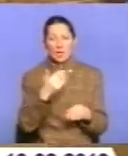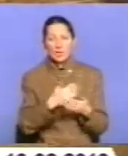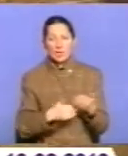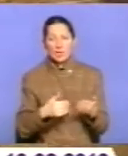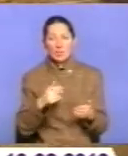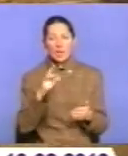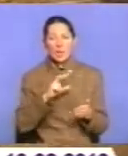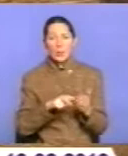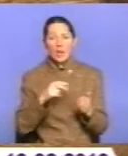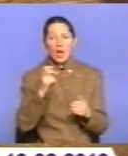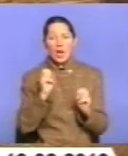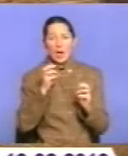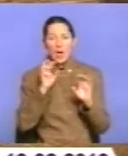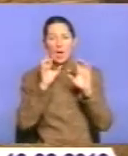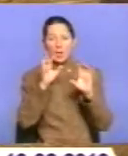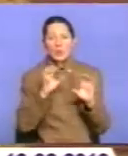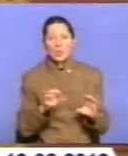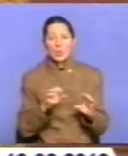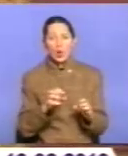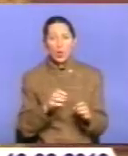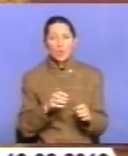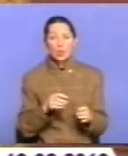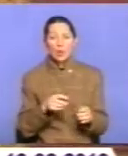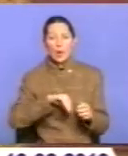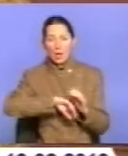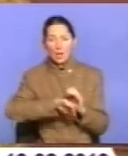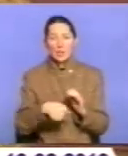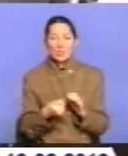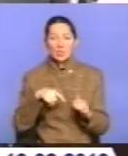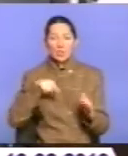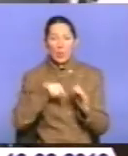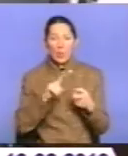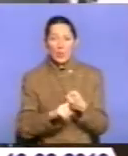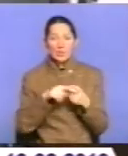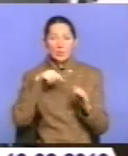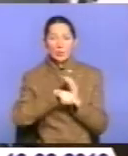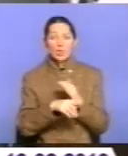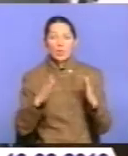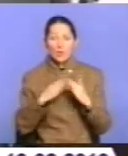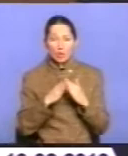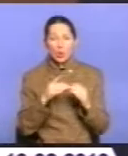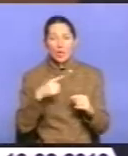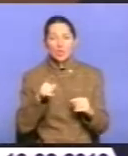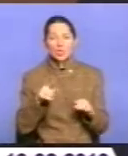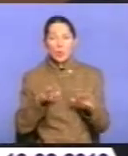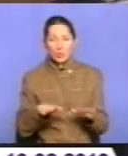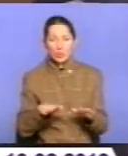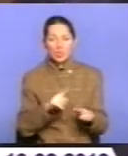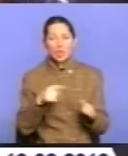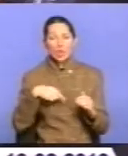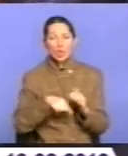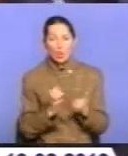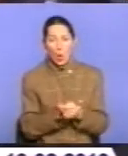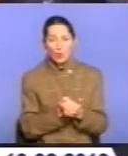Кримінального кодексу України. Крадіжка, поєднана з проникненням у житло, інше приміщення чи сховище. Вирішується питання про обрання